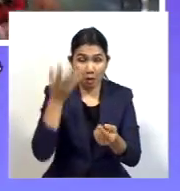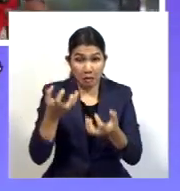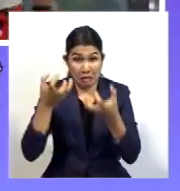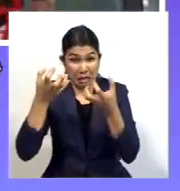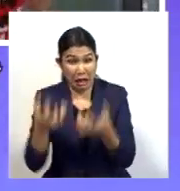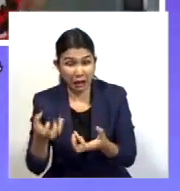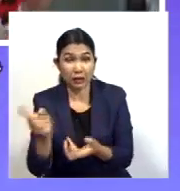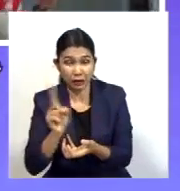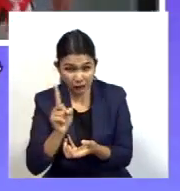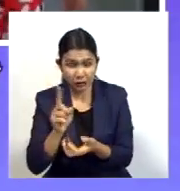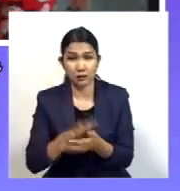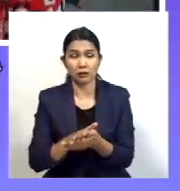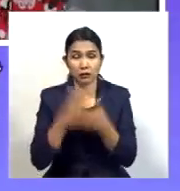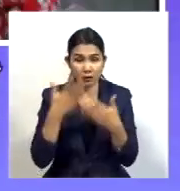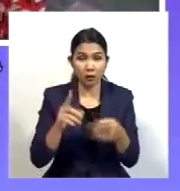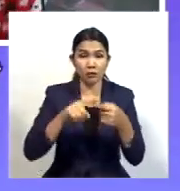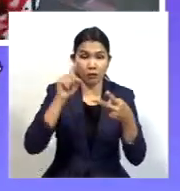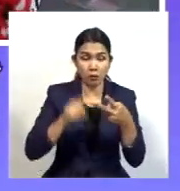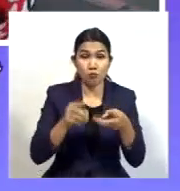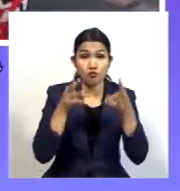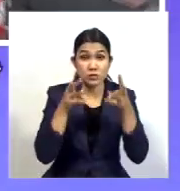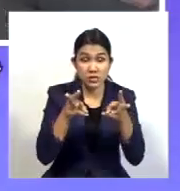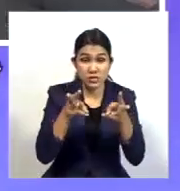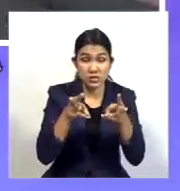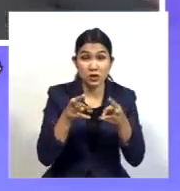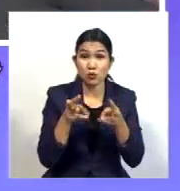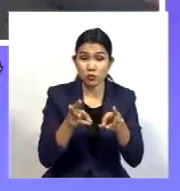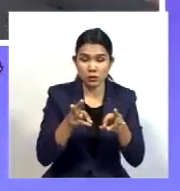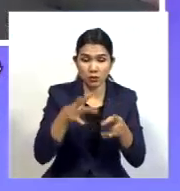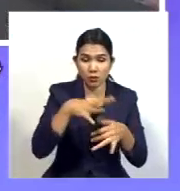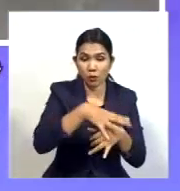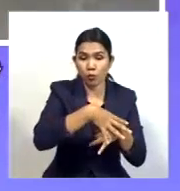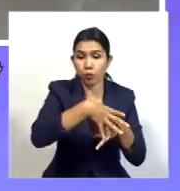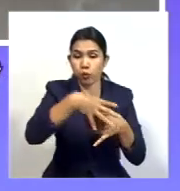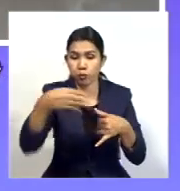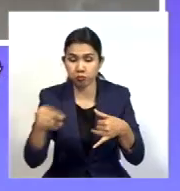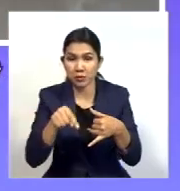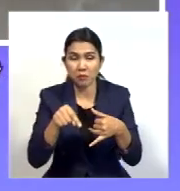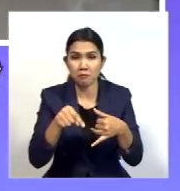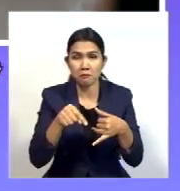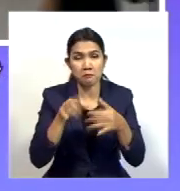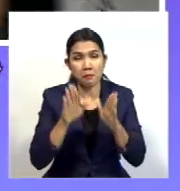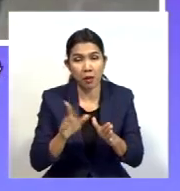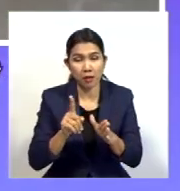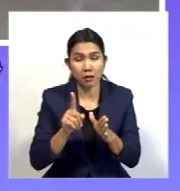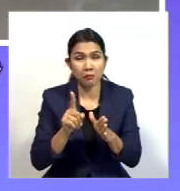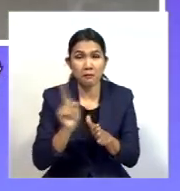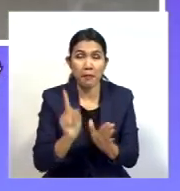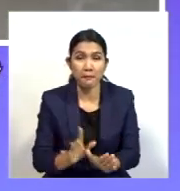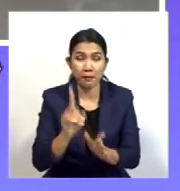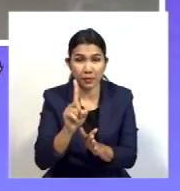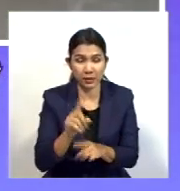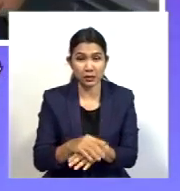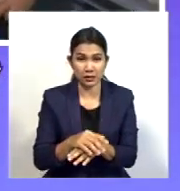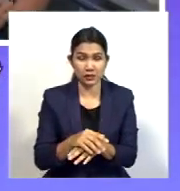ธีในการแพร่นะครับในขณะนี้เนี่ยขั้นตอนที่สำคัญที่สุดของเชื้อโรคที่เขาต้องการนะ